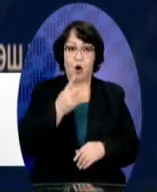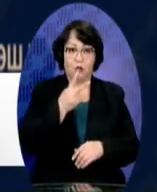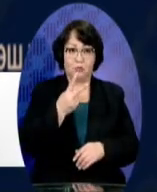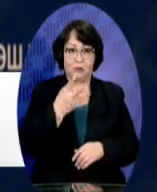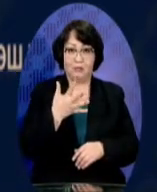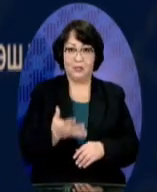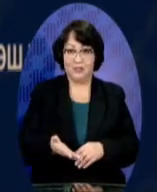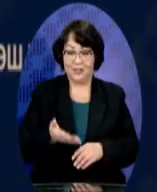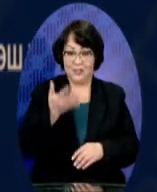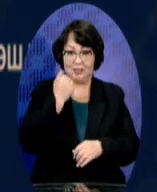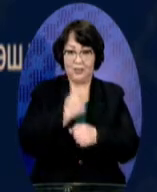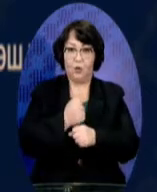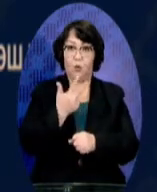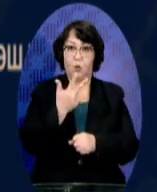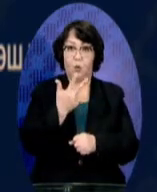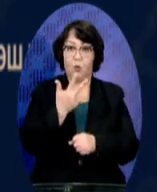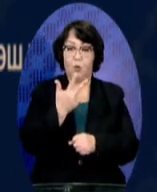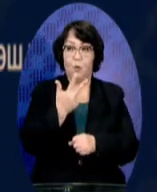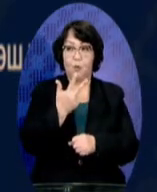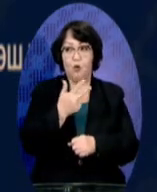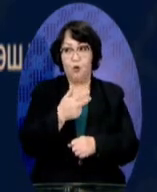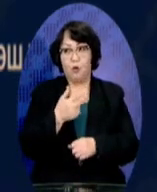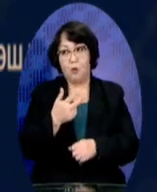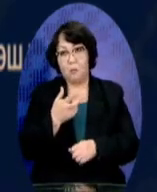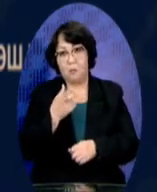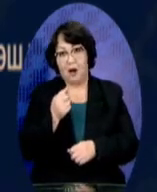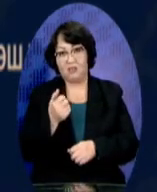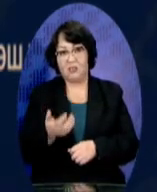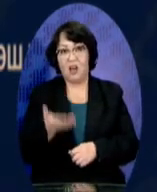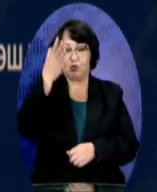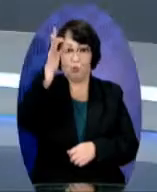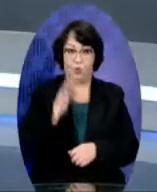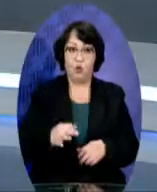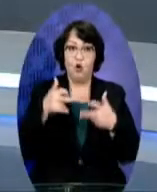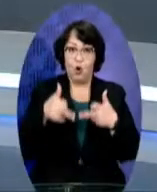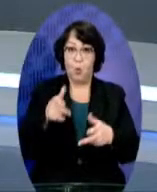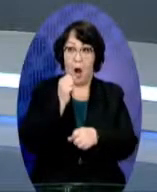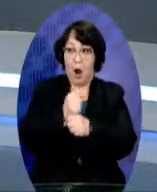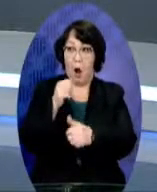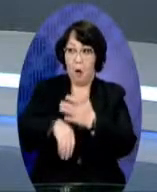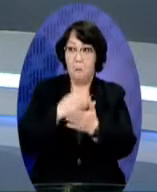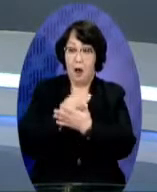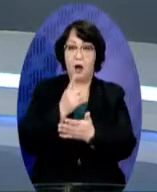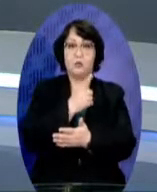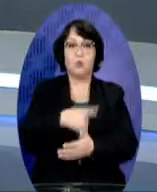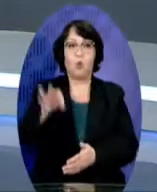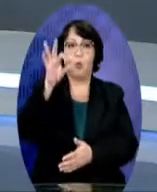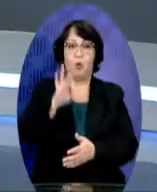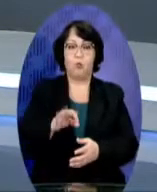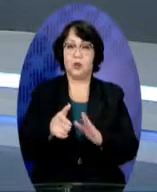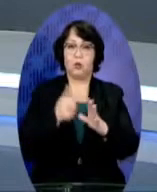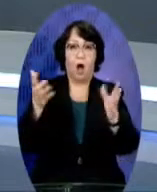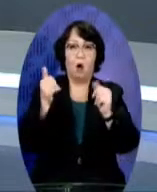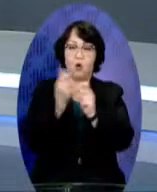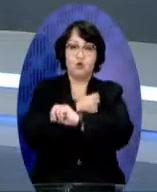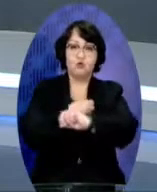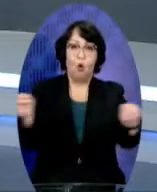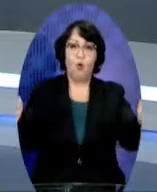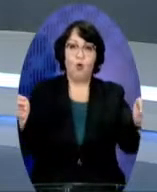ажилчдын 3/2 нь ба түүнээс дээш хувийг хөгжлийн бэрхшээлтэй иргэд эзэлдэг гэд. За өөр нэг шин зохицуулалт нь татварын үр төлбөрийг